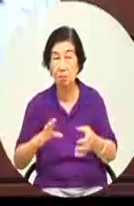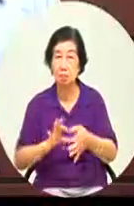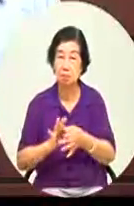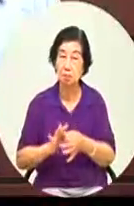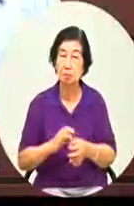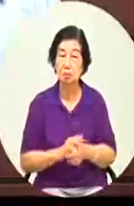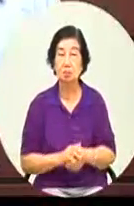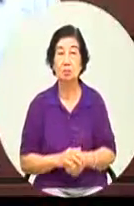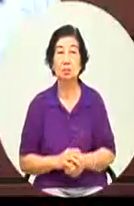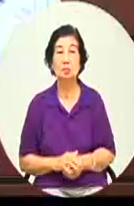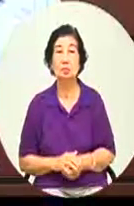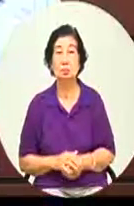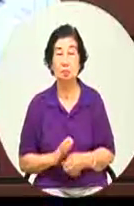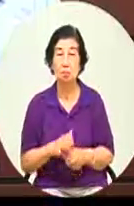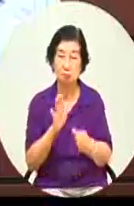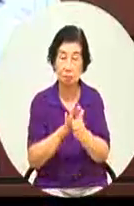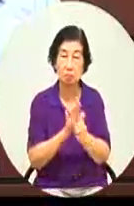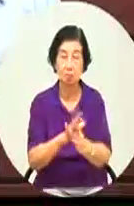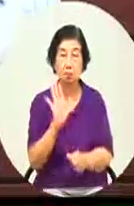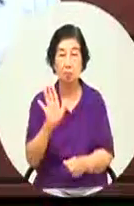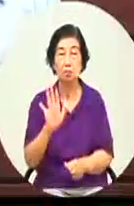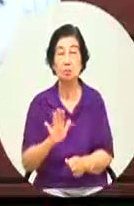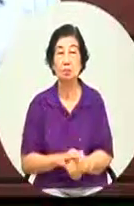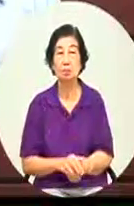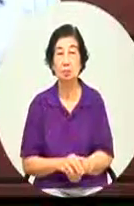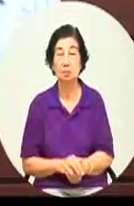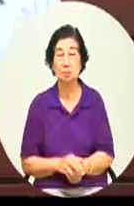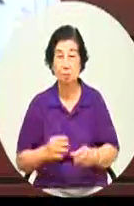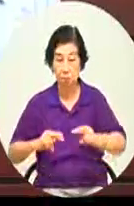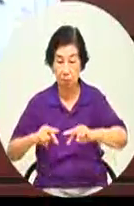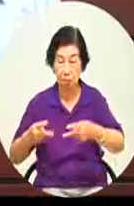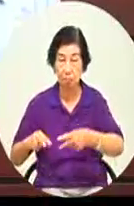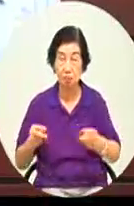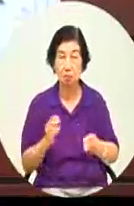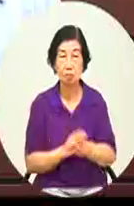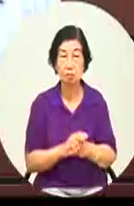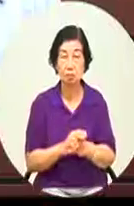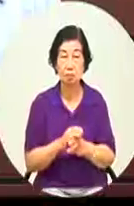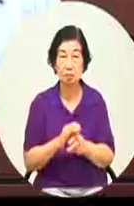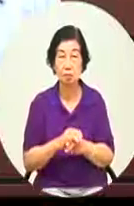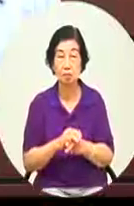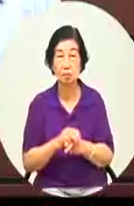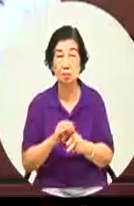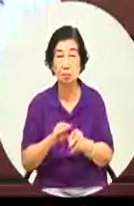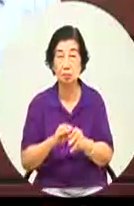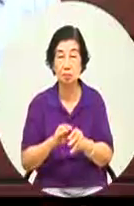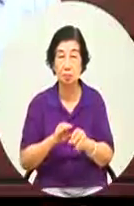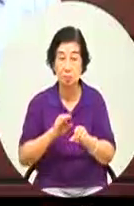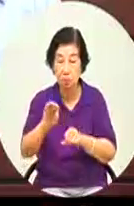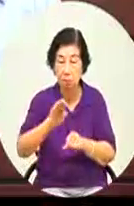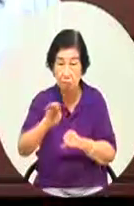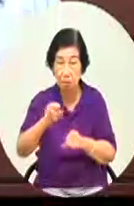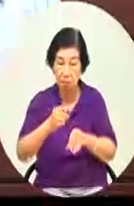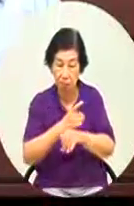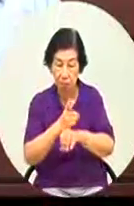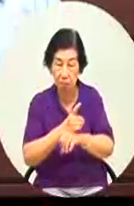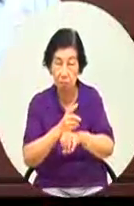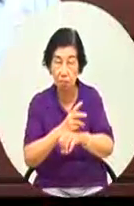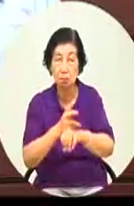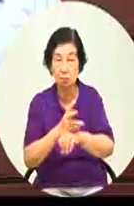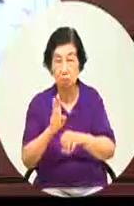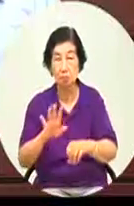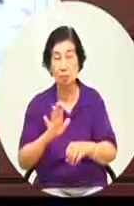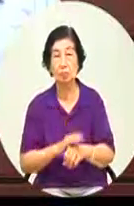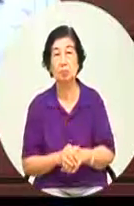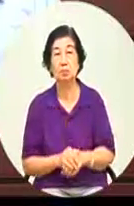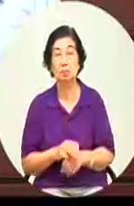议员有关协助哈。按那调整迄个班次的建议如果我们的那个假日哈有